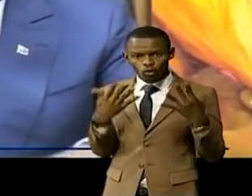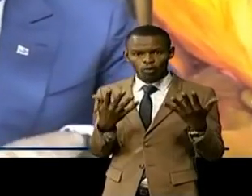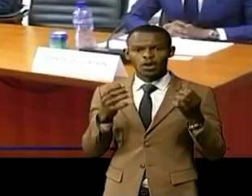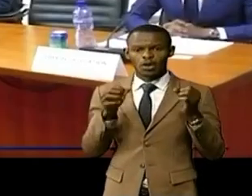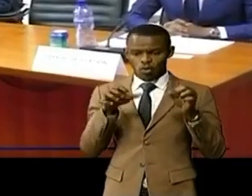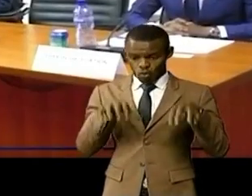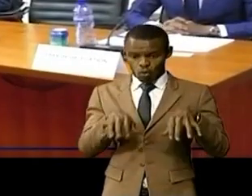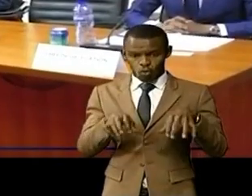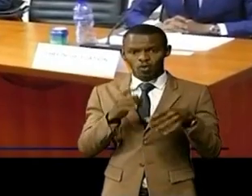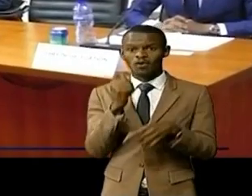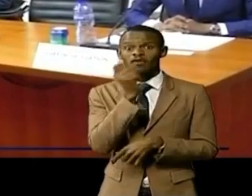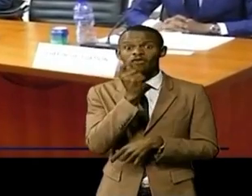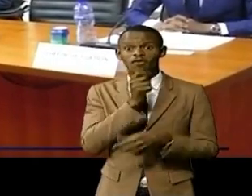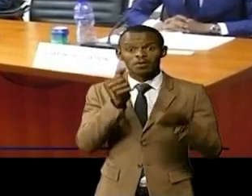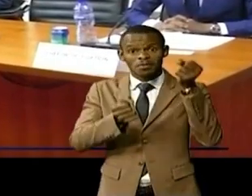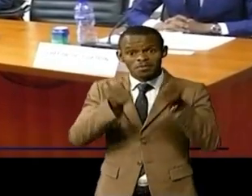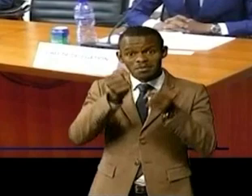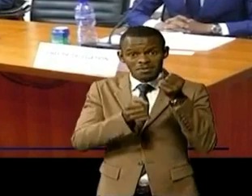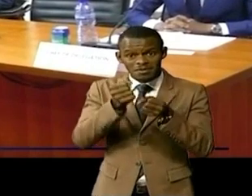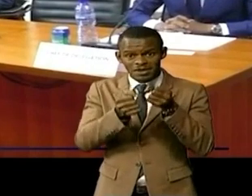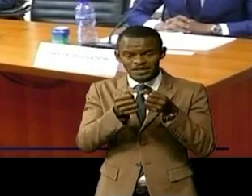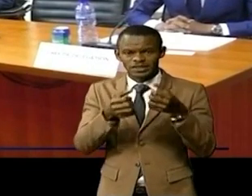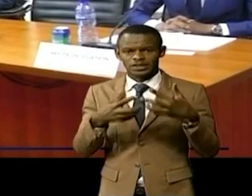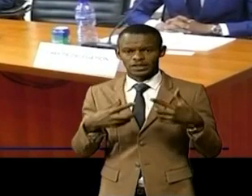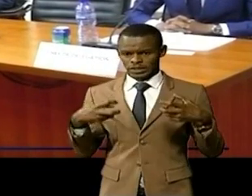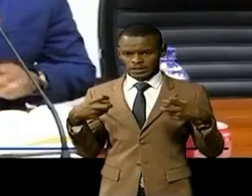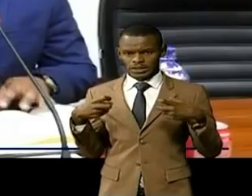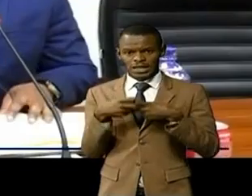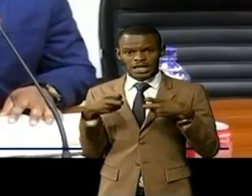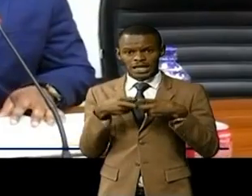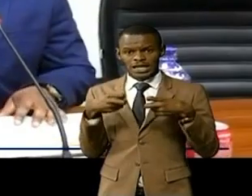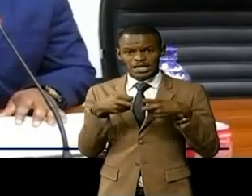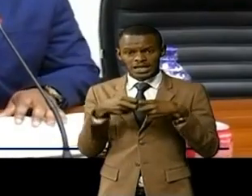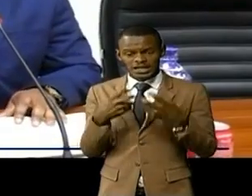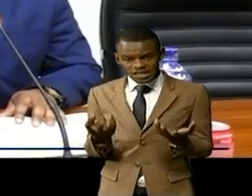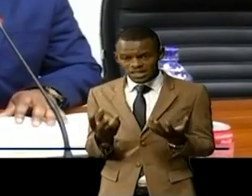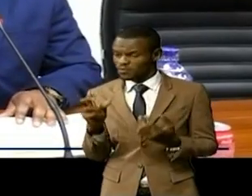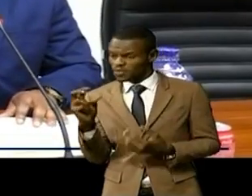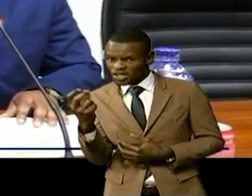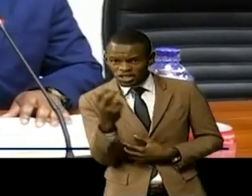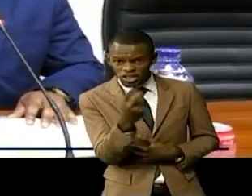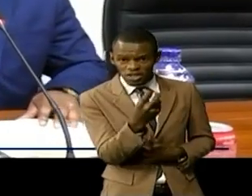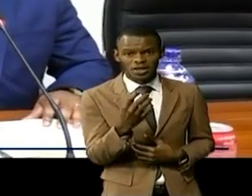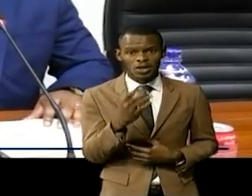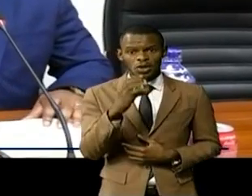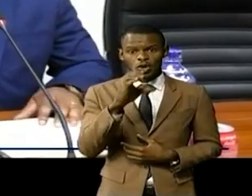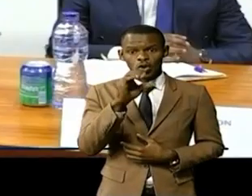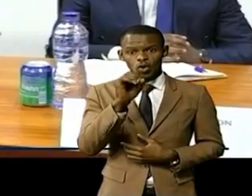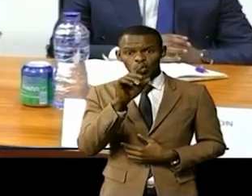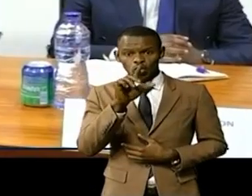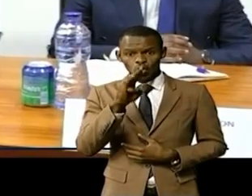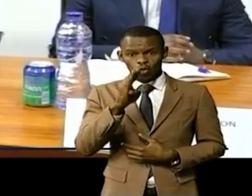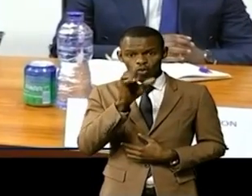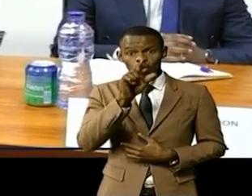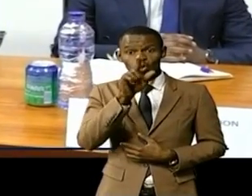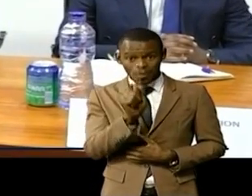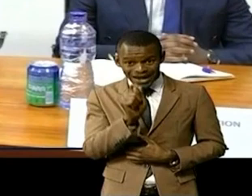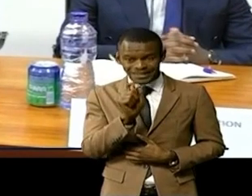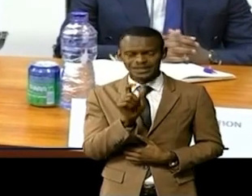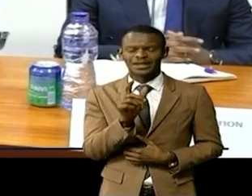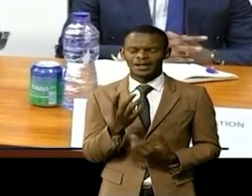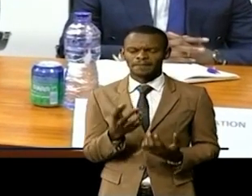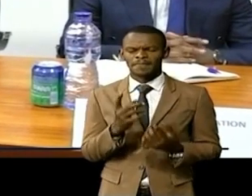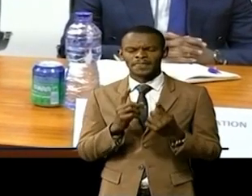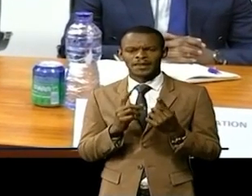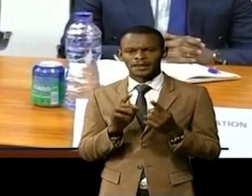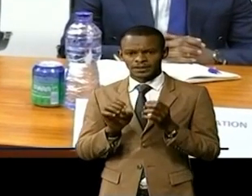également parmi les producteurs compte tenu de sa plus grande réserve de cobalt et de lithium. Antonio Pedro, secrétaire exécutif adjoint de